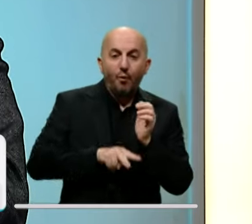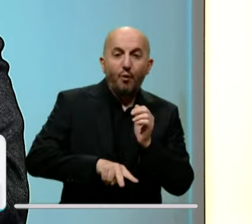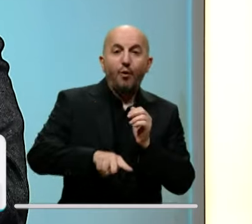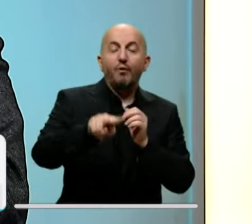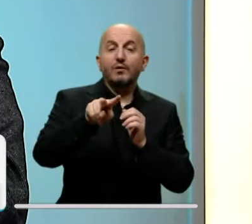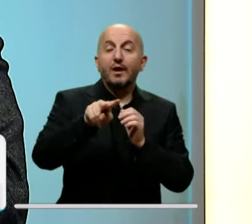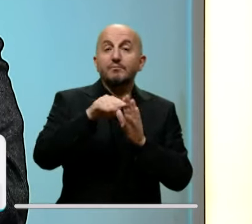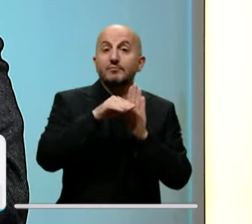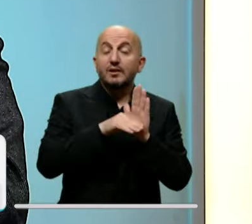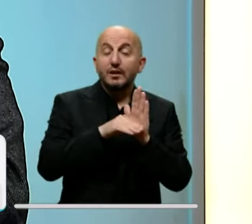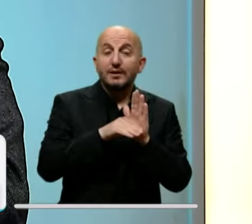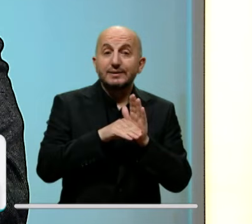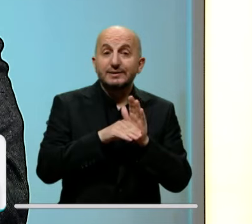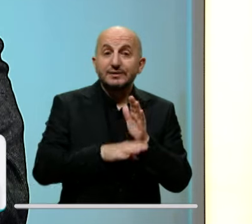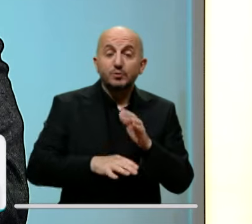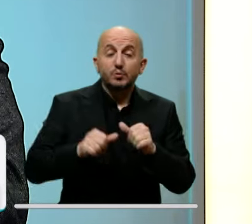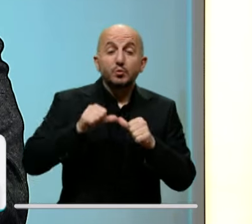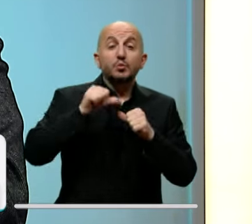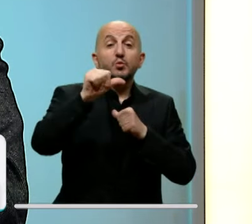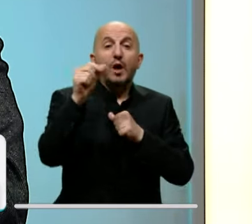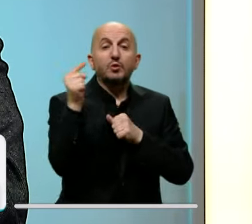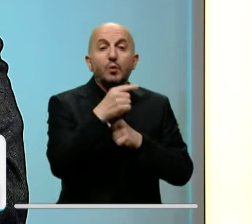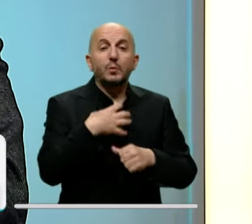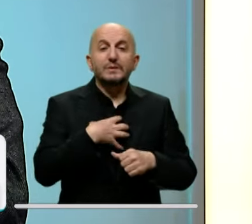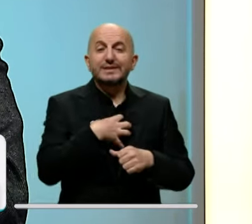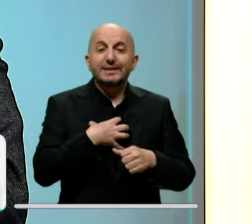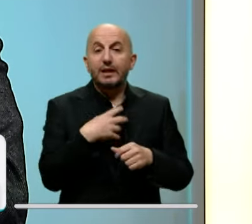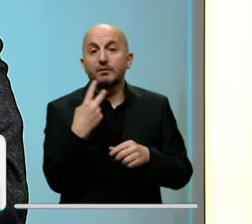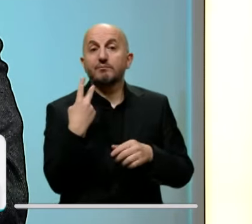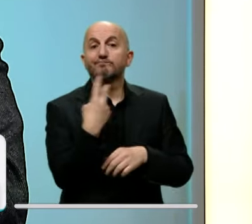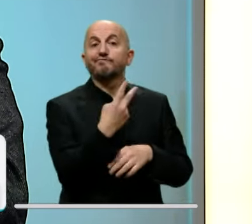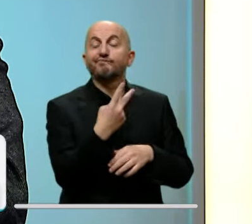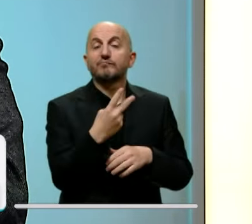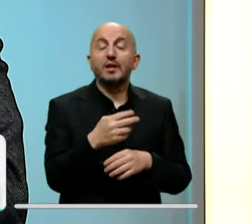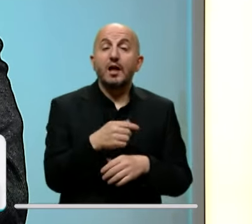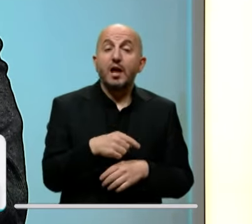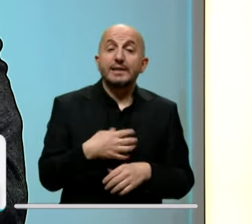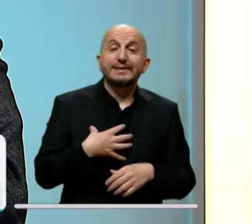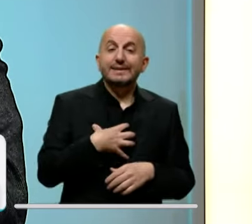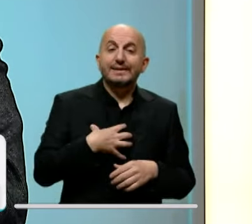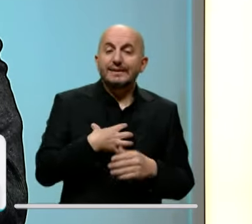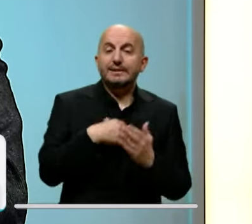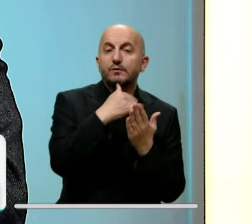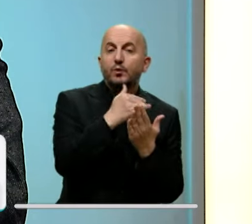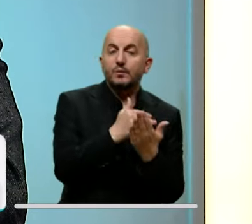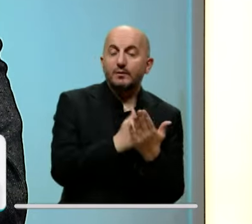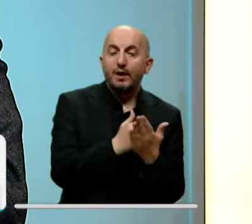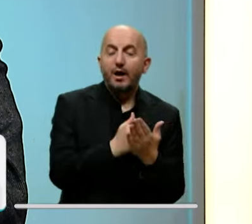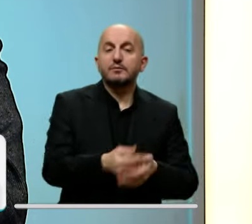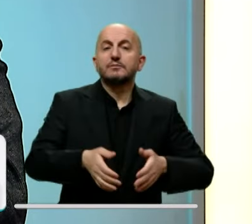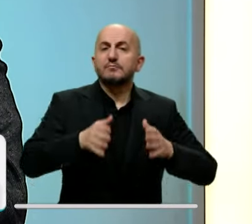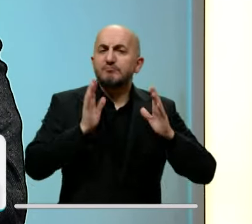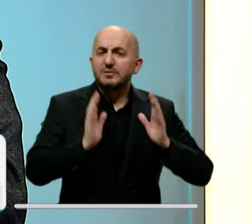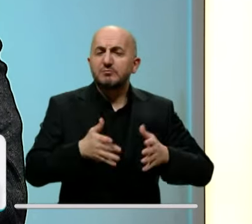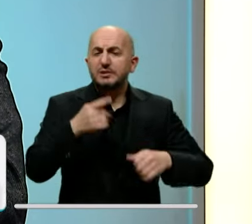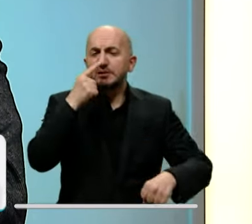Eee uzak doğu dinlerine dayanır ve o Uzakdoğu dinlerdeki dini ritüeller Eee ibadetler